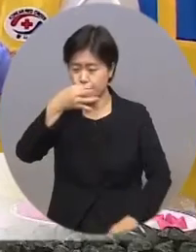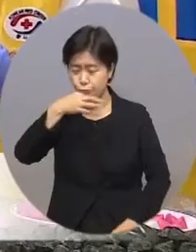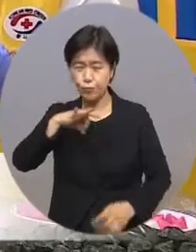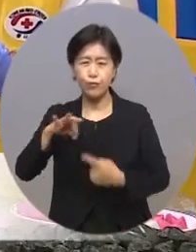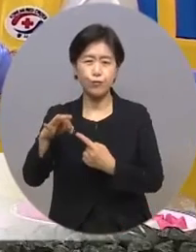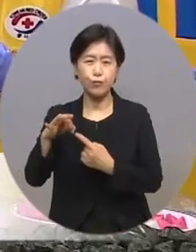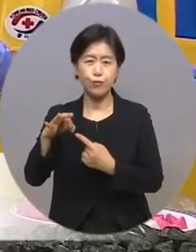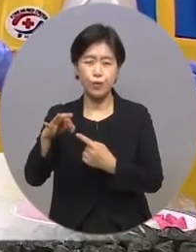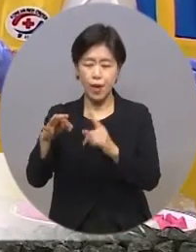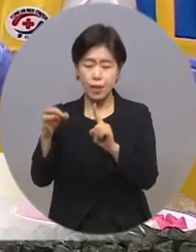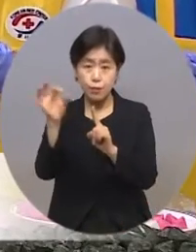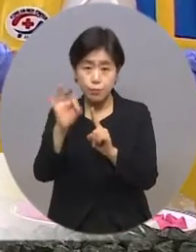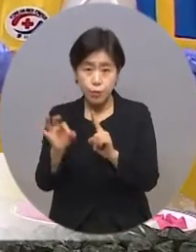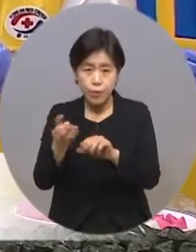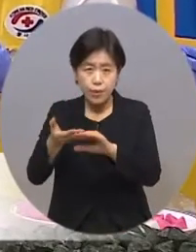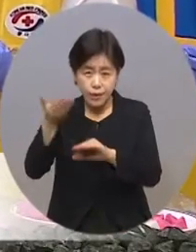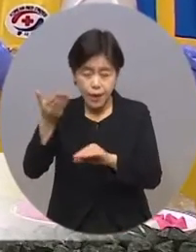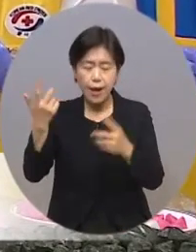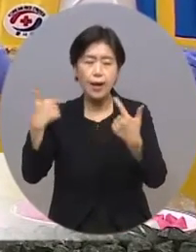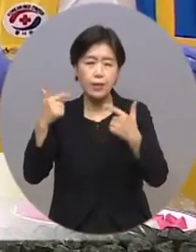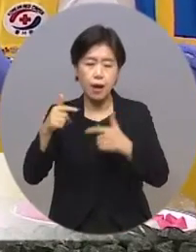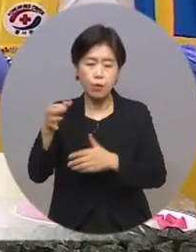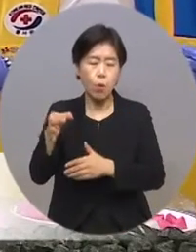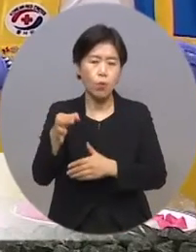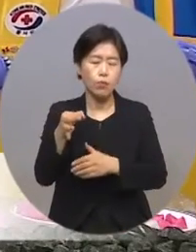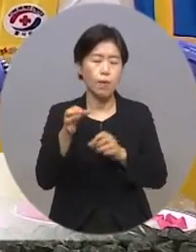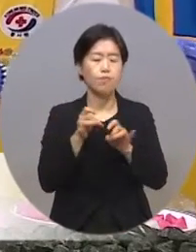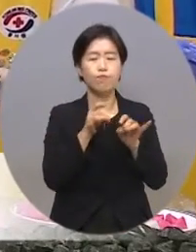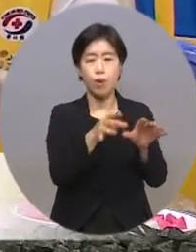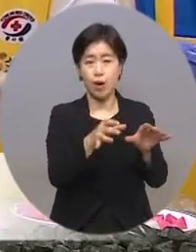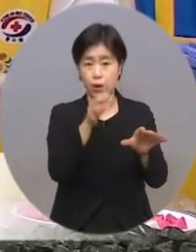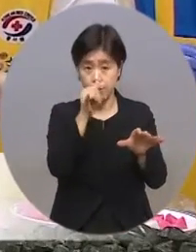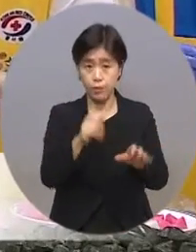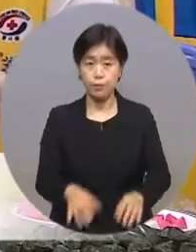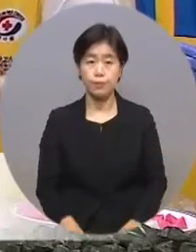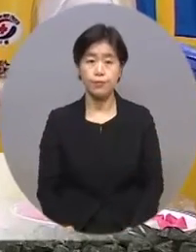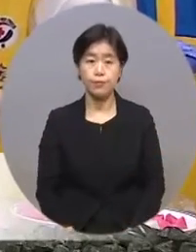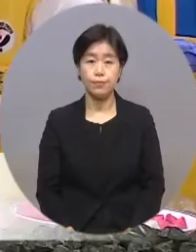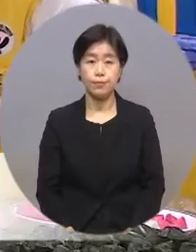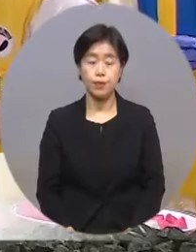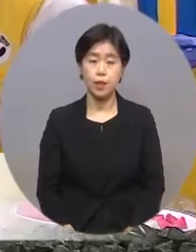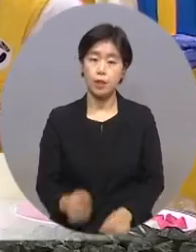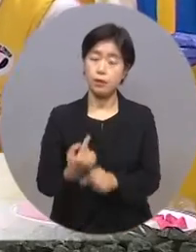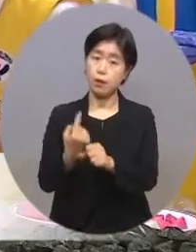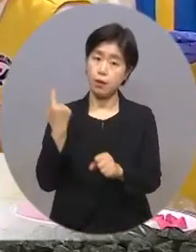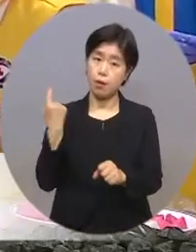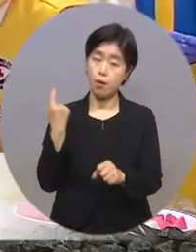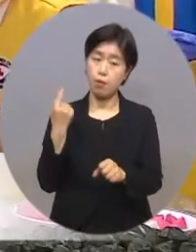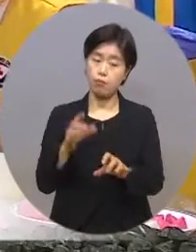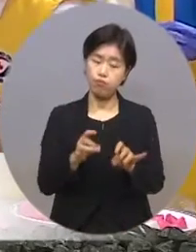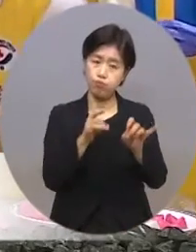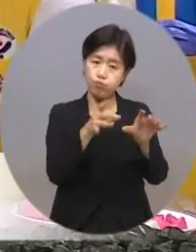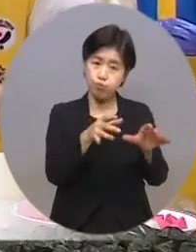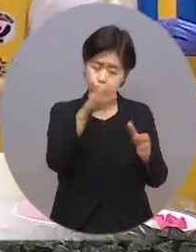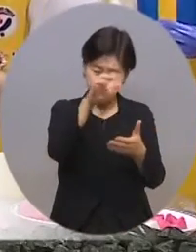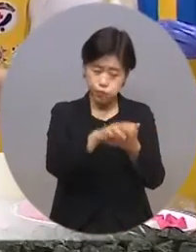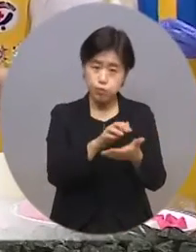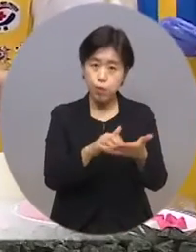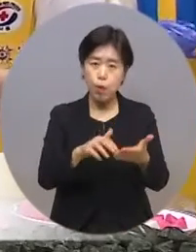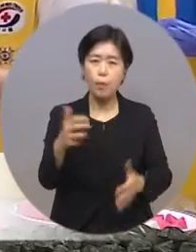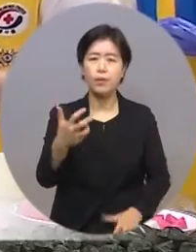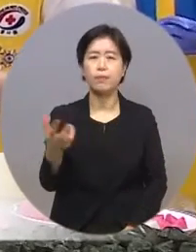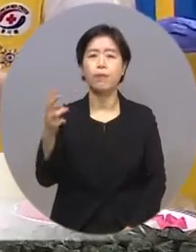순이익의 1% 이상은 항상 기부를 하는 거를 원칙을 두고 있습니다. 그래서 저희가 작년 같은 경우에는 한 80억